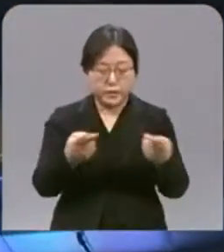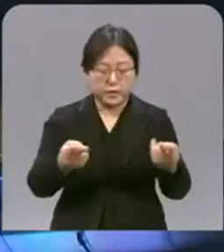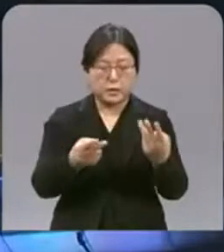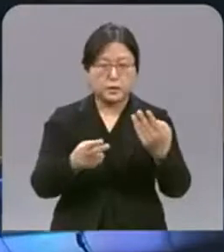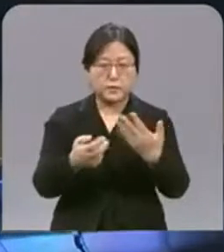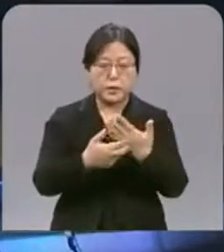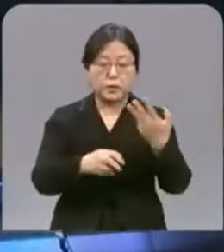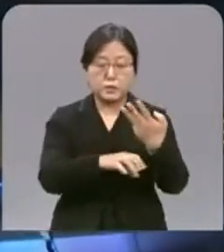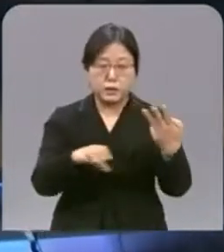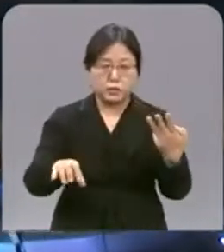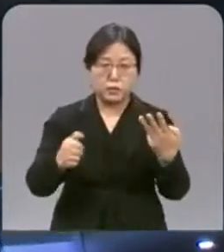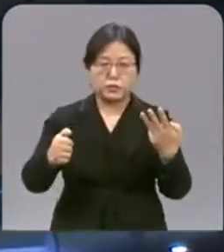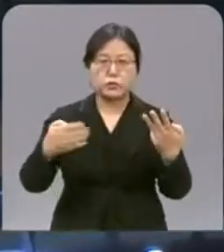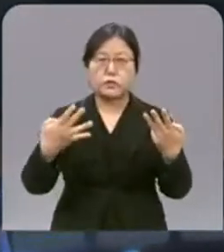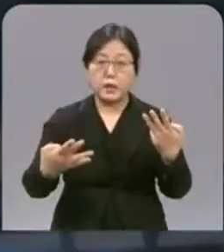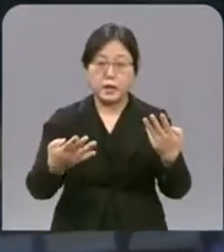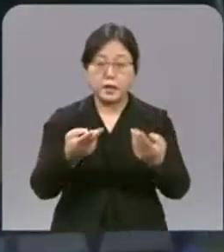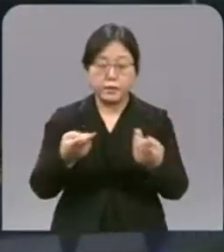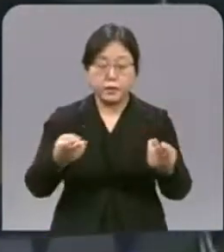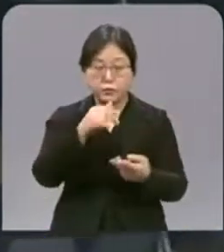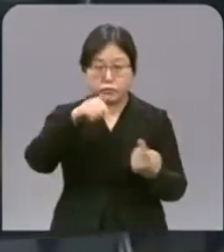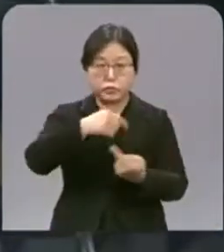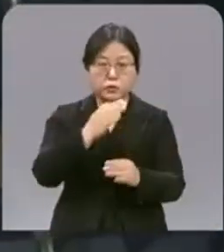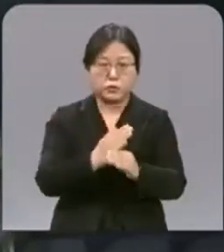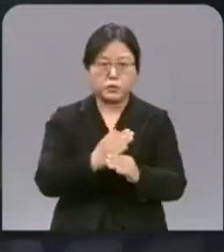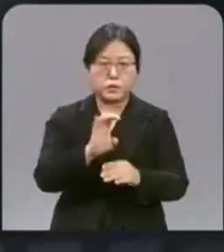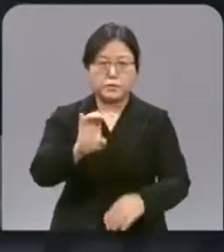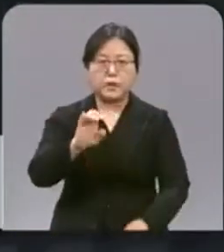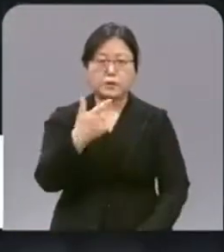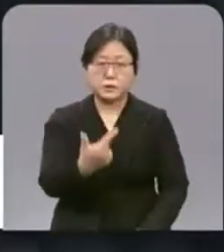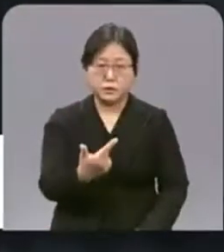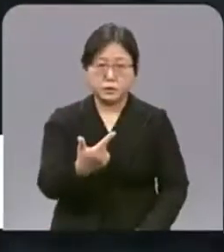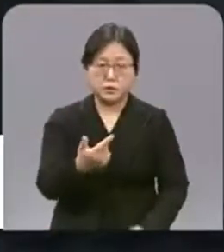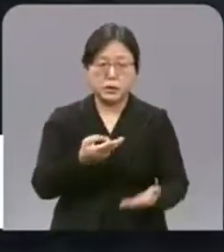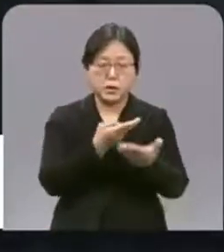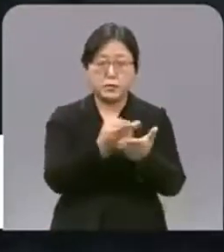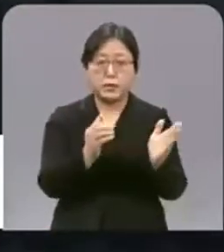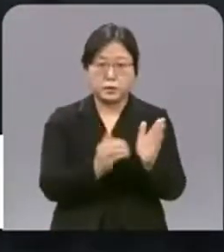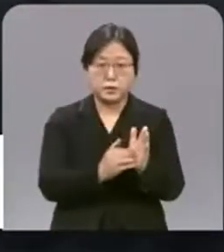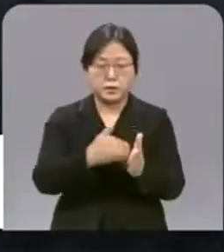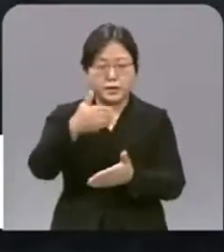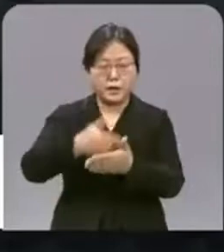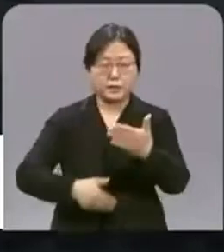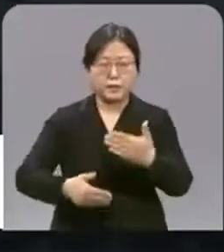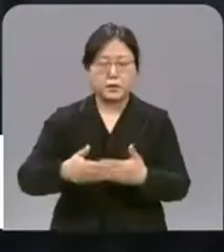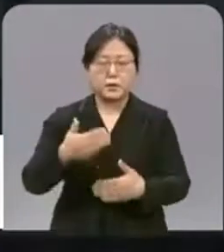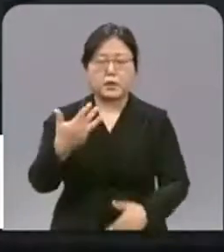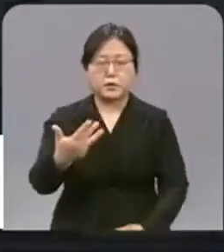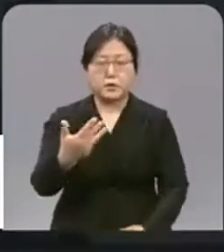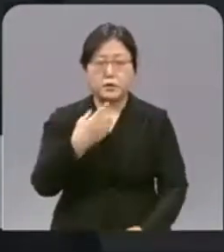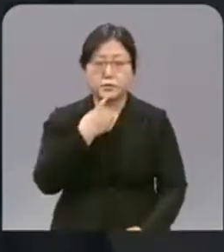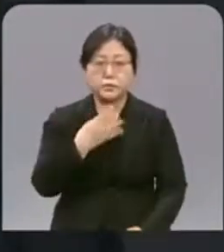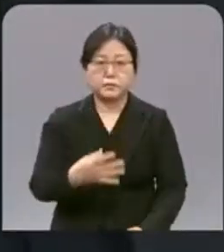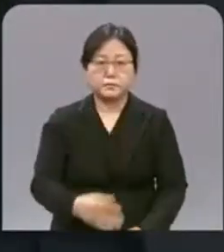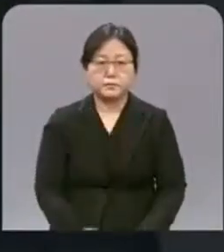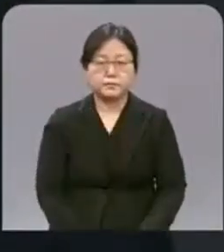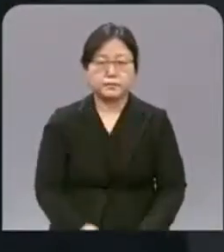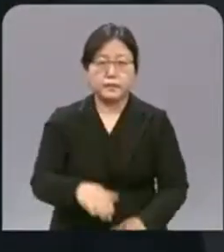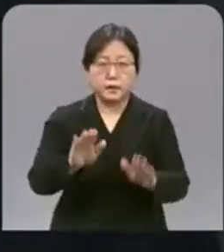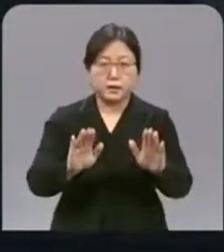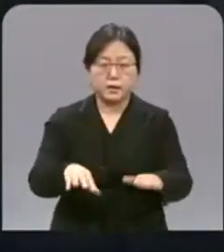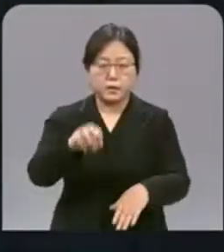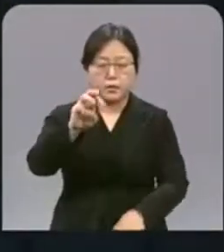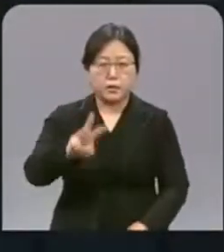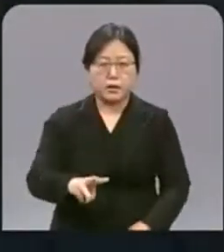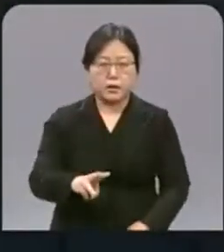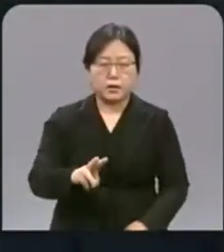3곳에 모두 54개가 있는데요. 이 중 46개가 찼고 남은 병상은 이제 8개입니다. 현재